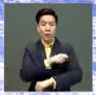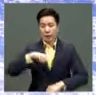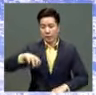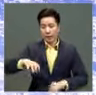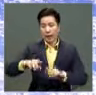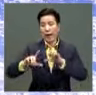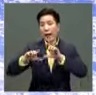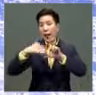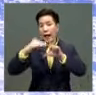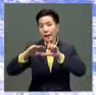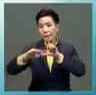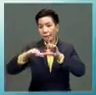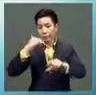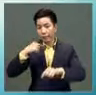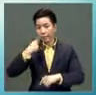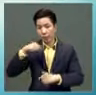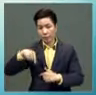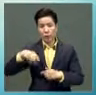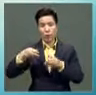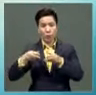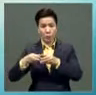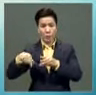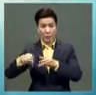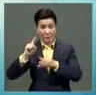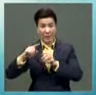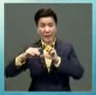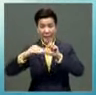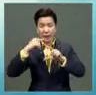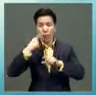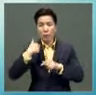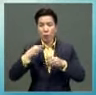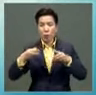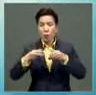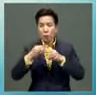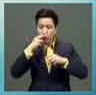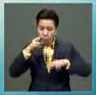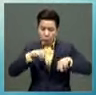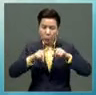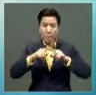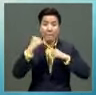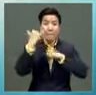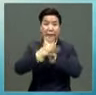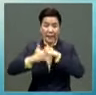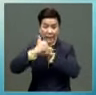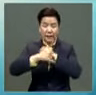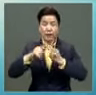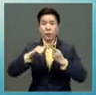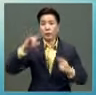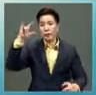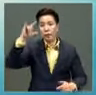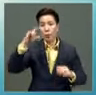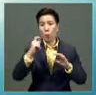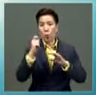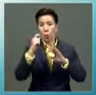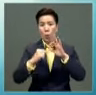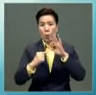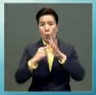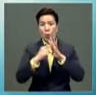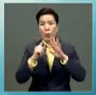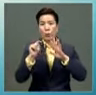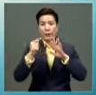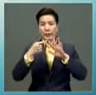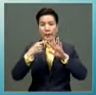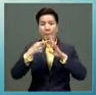างไลน์นะครับว่าจะมีช่องทางด่านควบคุมโรคติดต่อระหว่างประเทศทางสนามบินอุตภาวว่าจะมีเที่ยวบิน